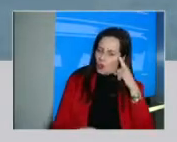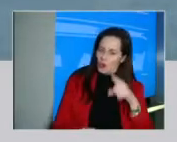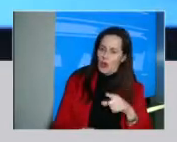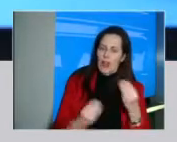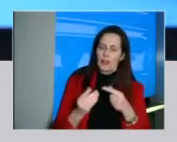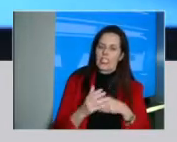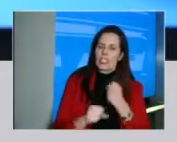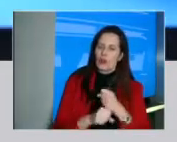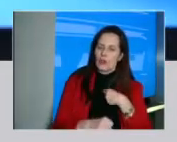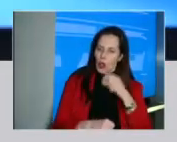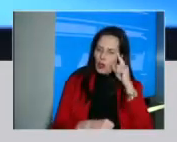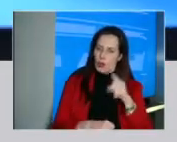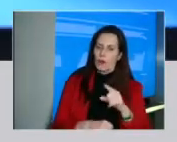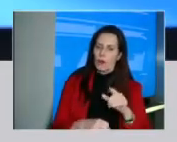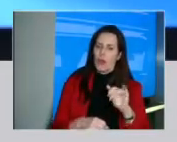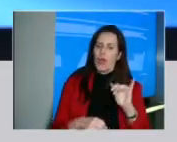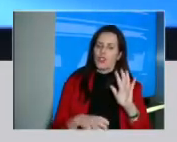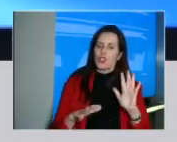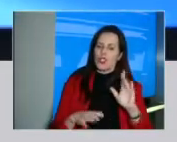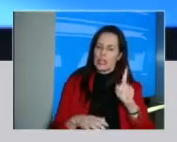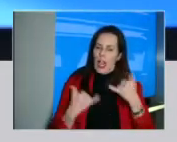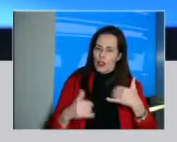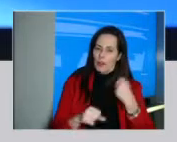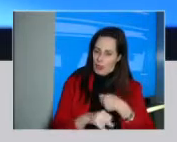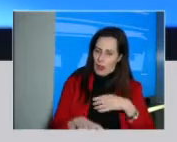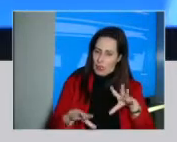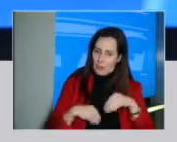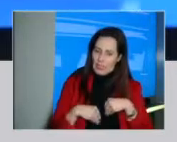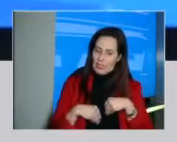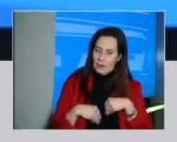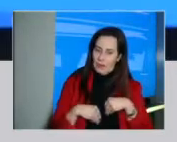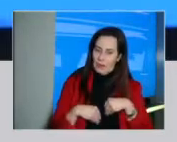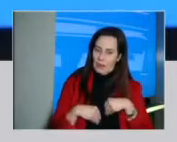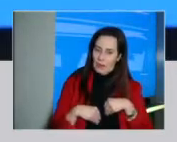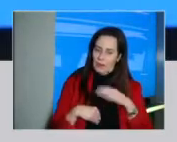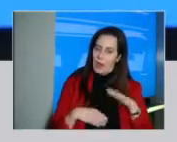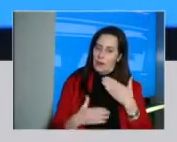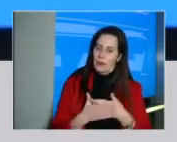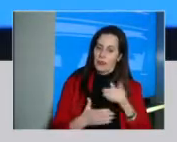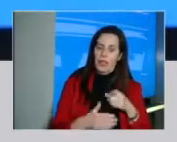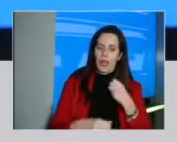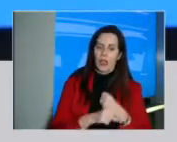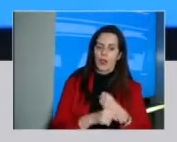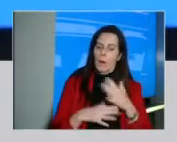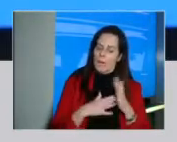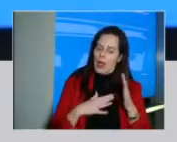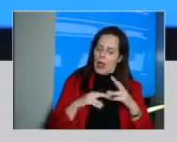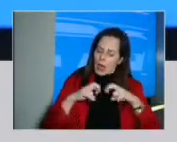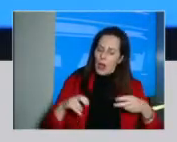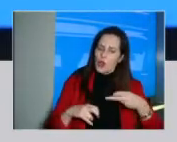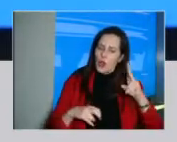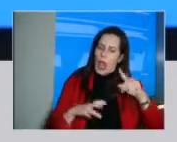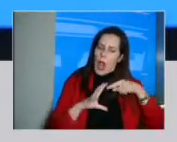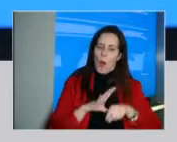הוא יישום. אני חושב שמה שעכשיו צריך לעשות, וזה אני מסכים מאוד, וגם המלצנו על זה, צריך לעשות מחקר הרבה יותר